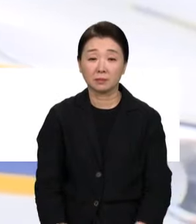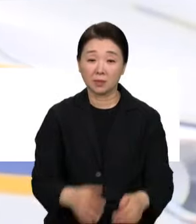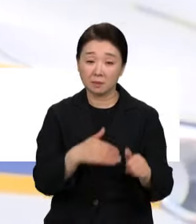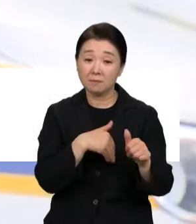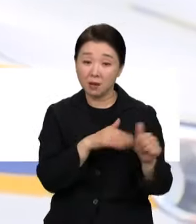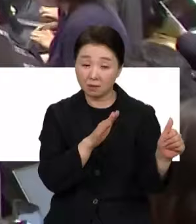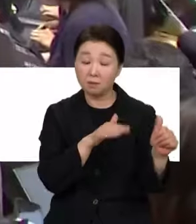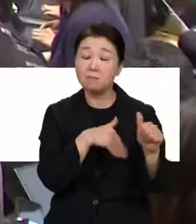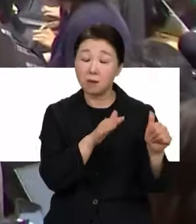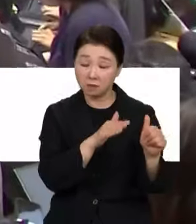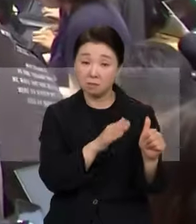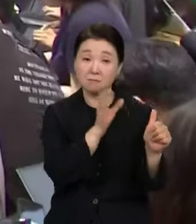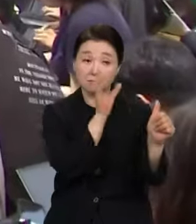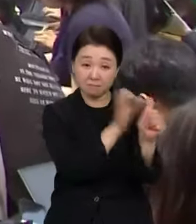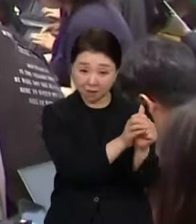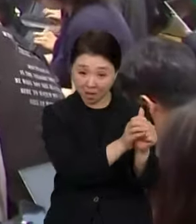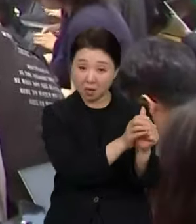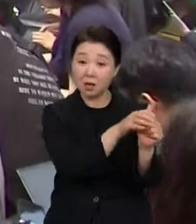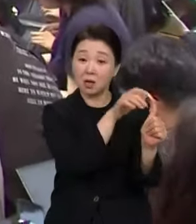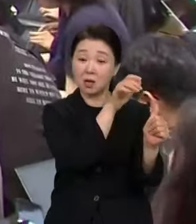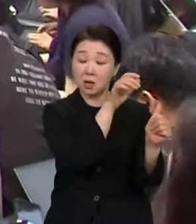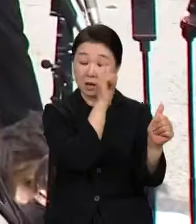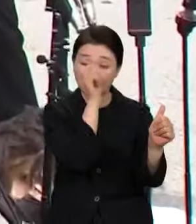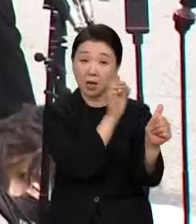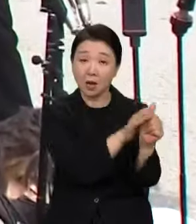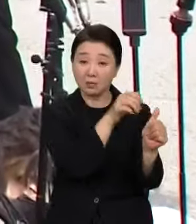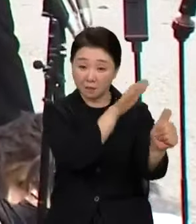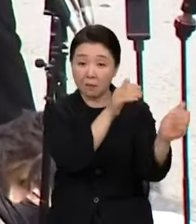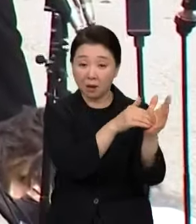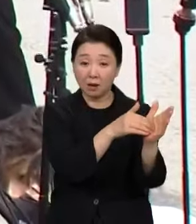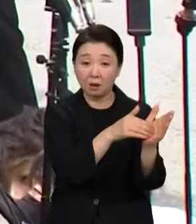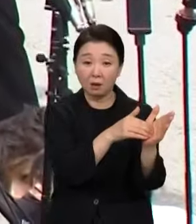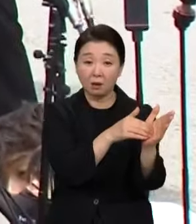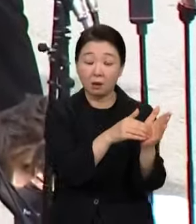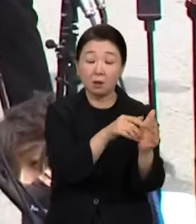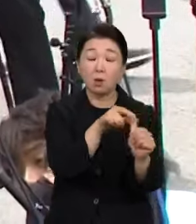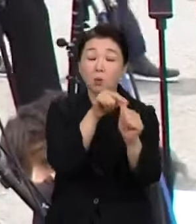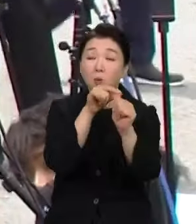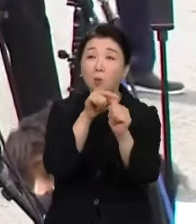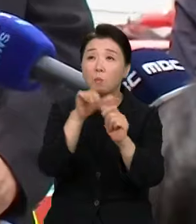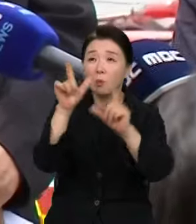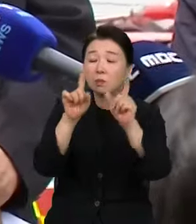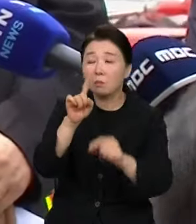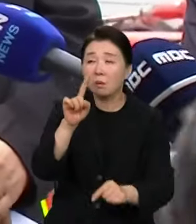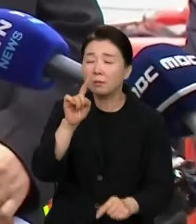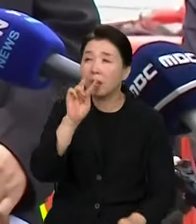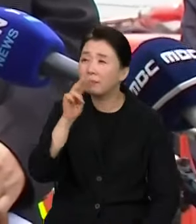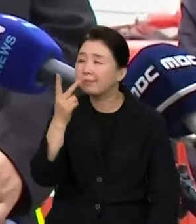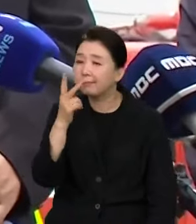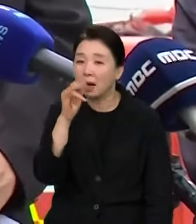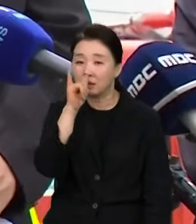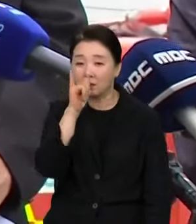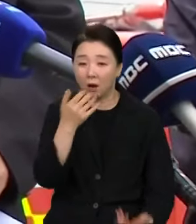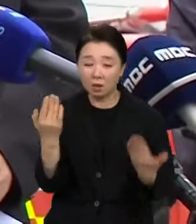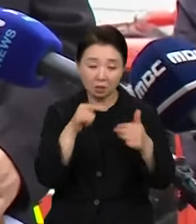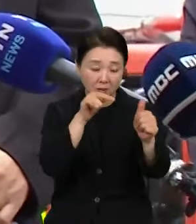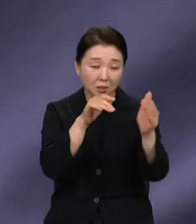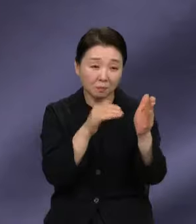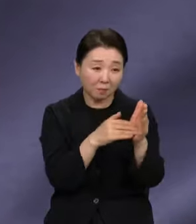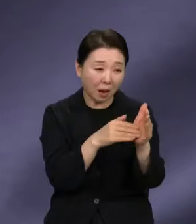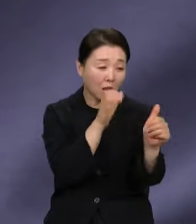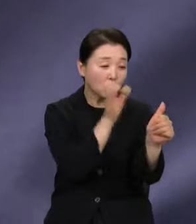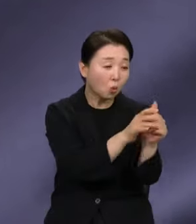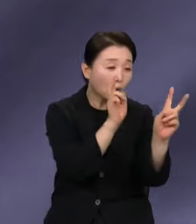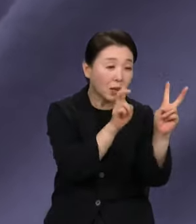파견입니다. 도급입니다. 고용 형태를 묻자 답변이 오락가락합니다. 그러면서도 업무 지시를 인력업체가